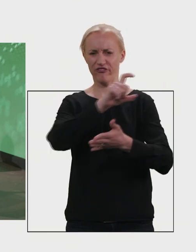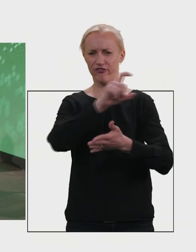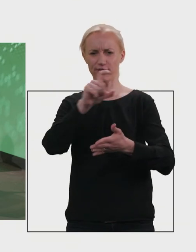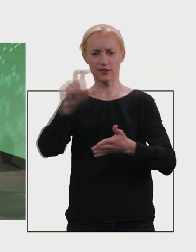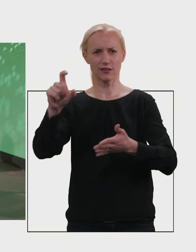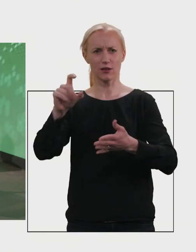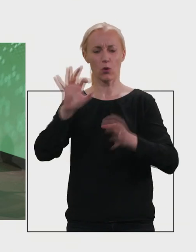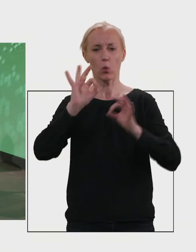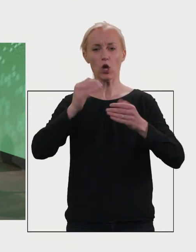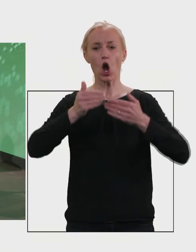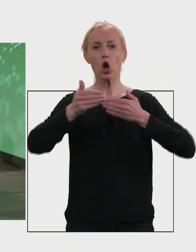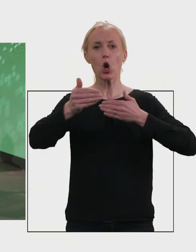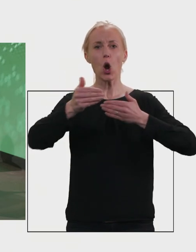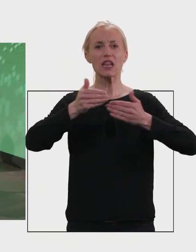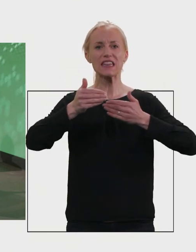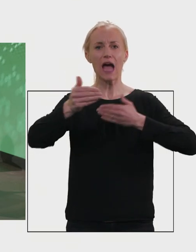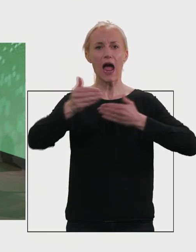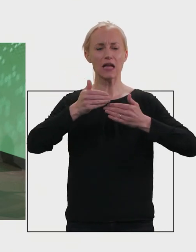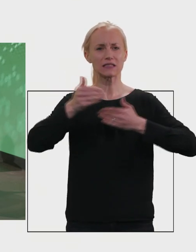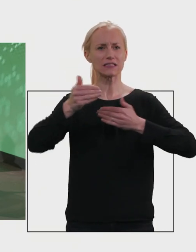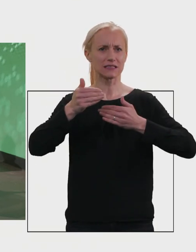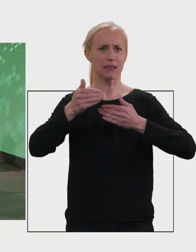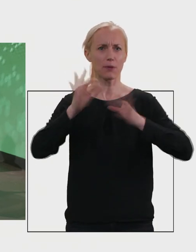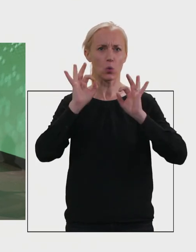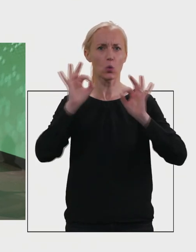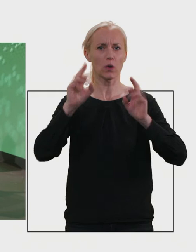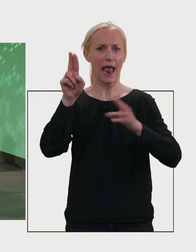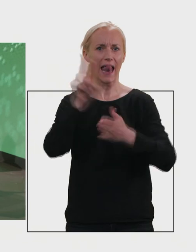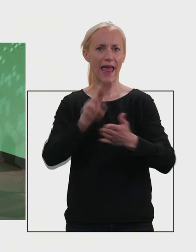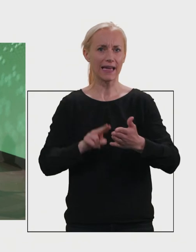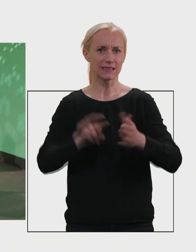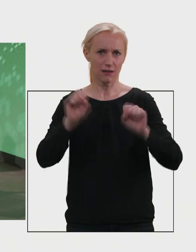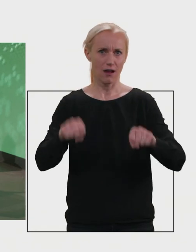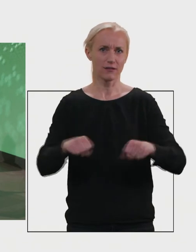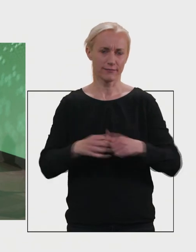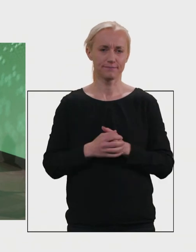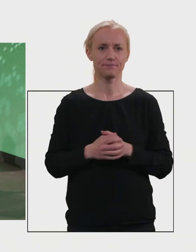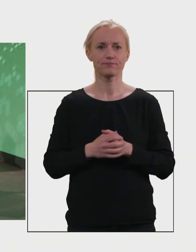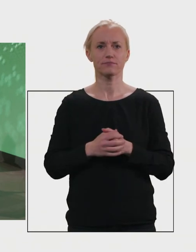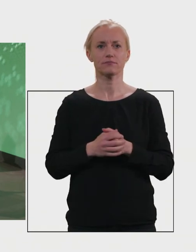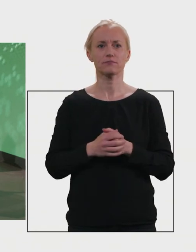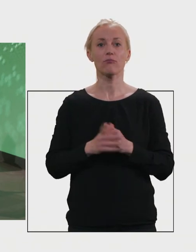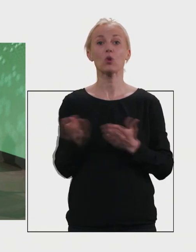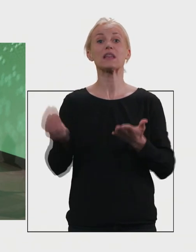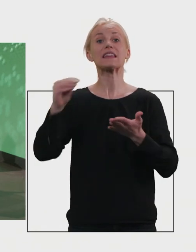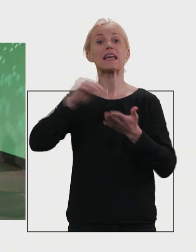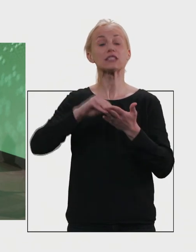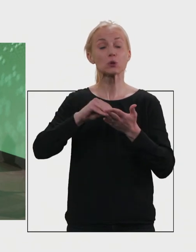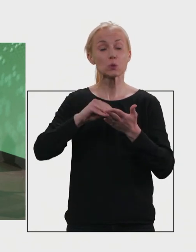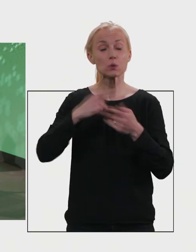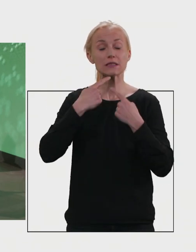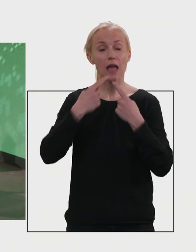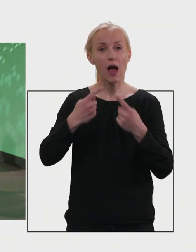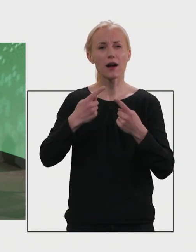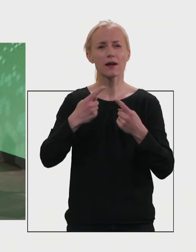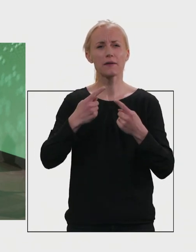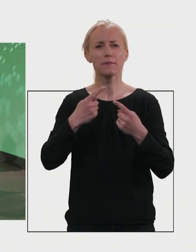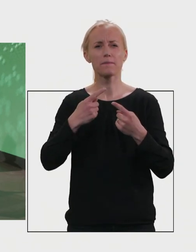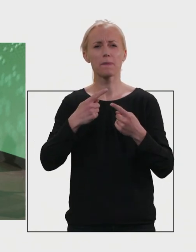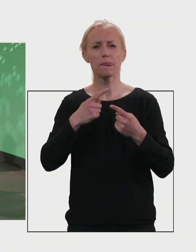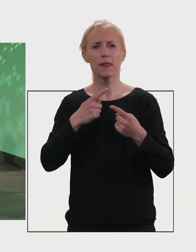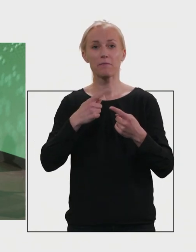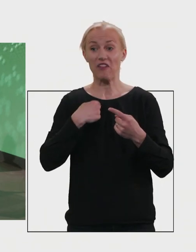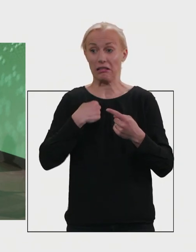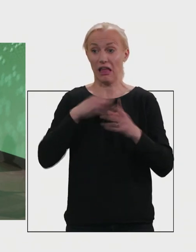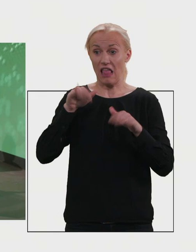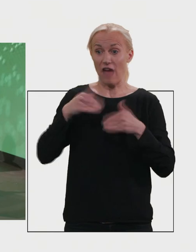guten Kontrast, damit es sehr gut leserlich natürlich auch ist. Und ich muss noch dazu sagen, es hat mich so ein bisschen, wenn ich